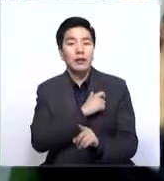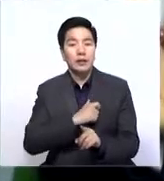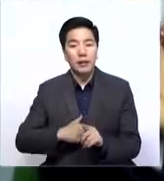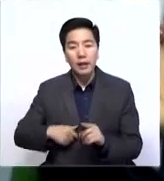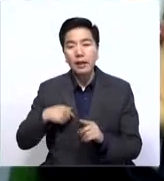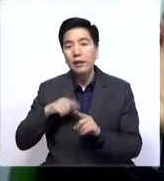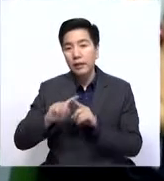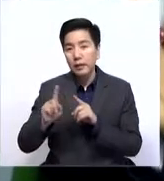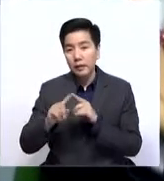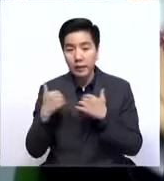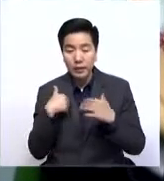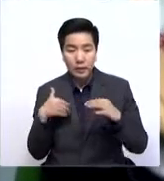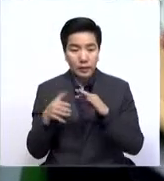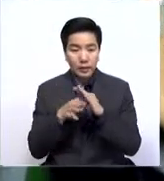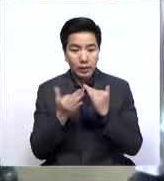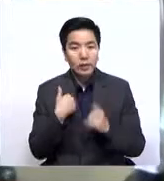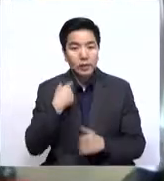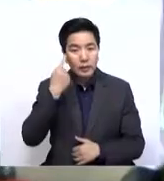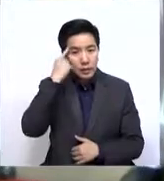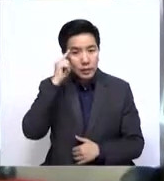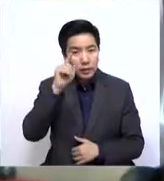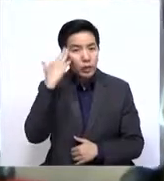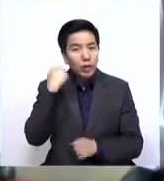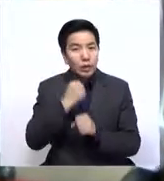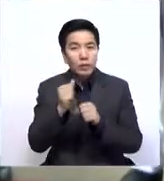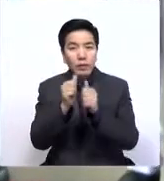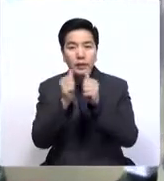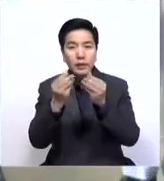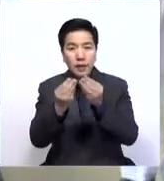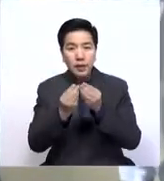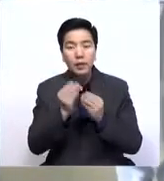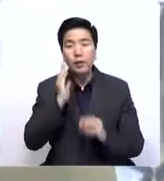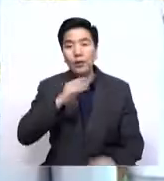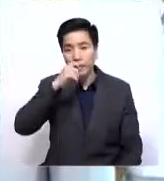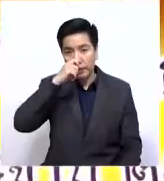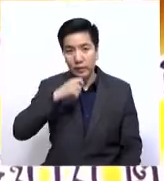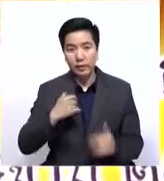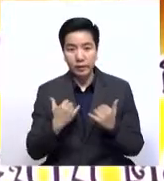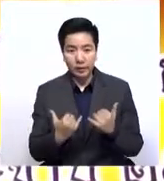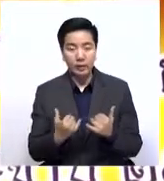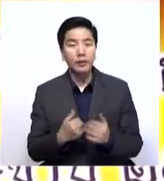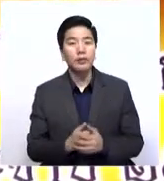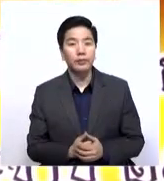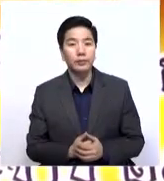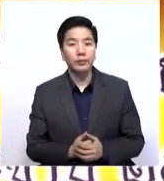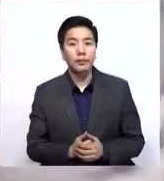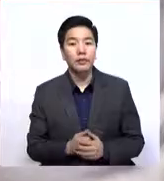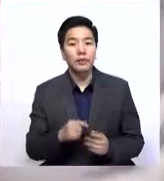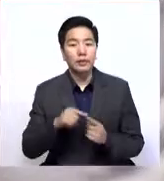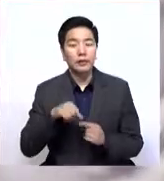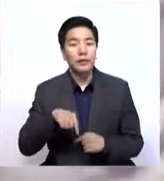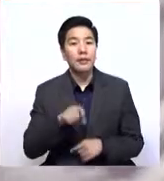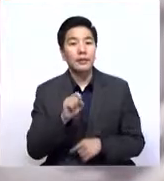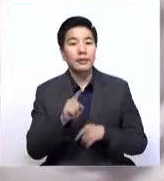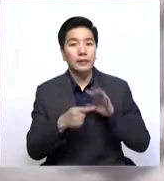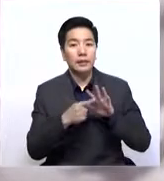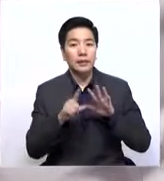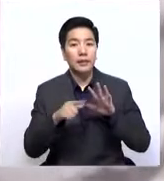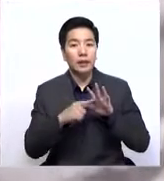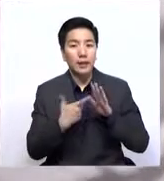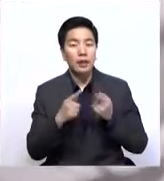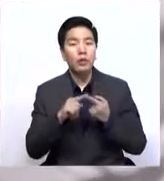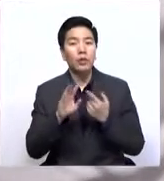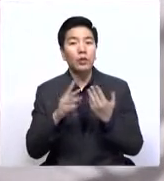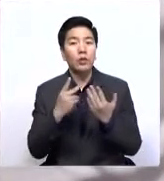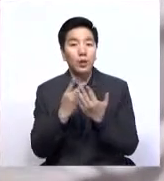อาศิรวาทราชสดุดีเพื่อน้อมรำลึกถึงพระมหากรุณาธิคุณขณะที่ที่บริเวณศาลา60พรรษามหา